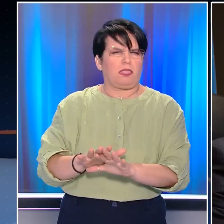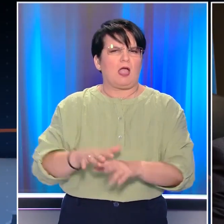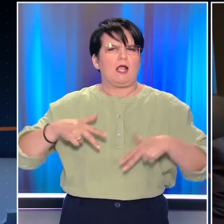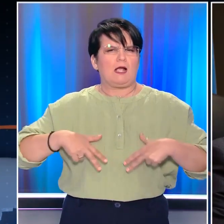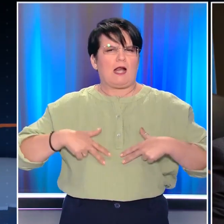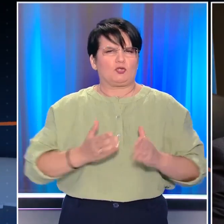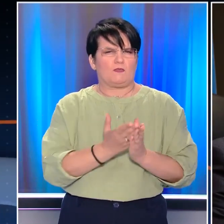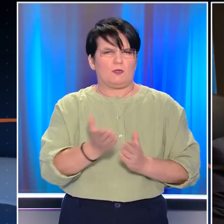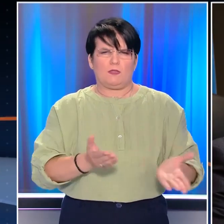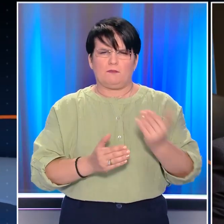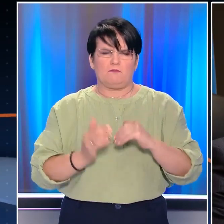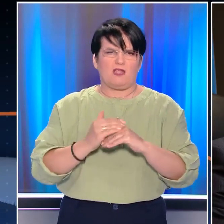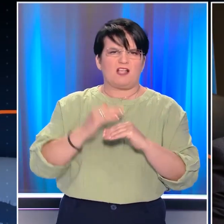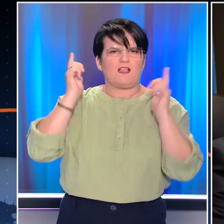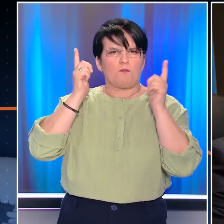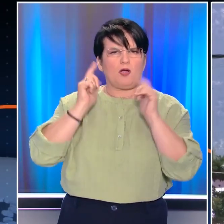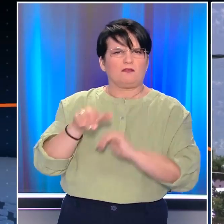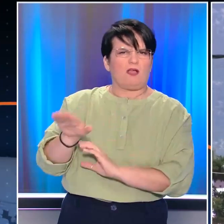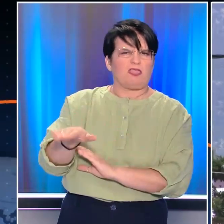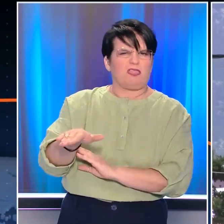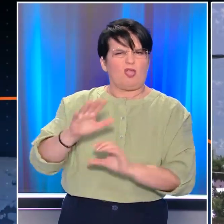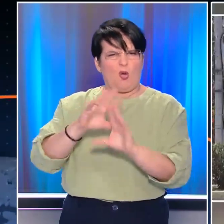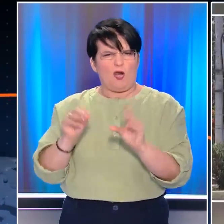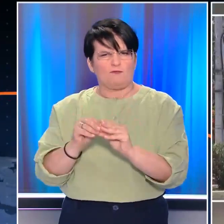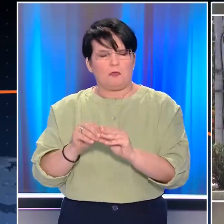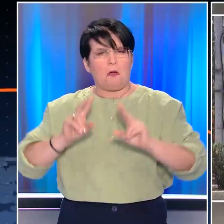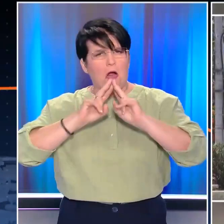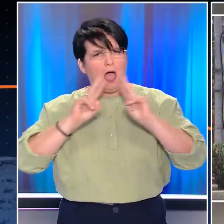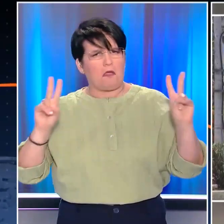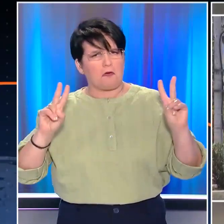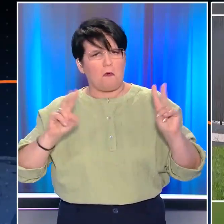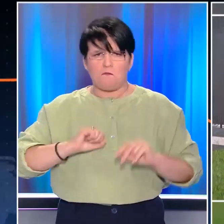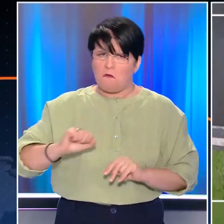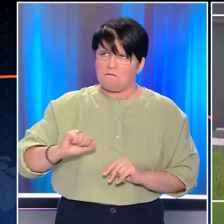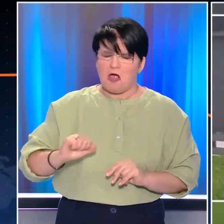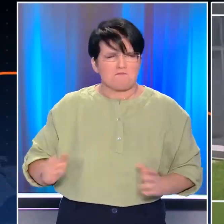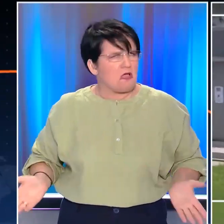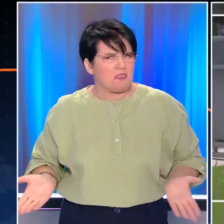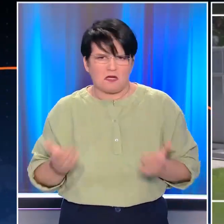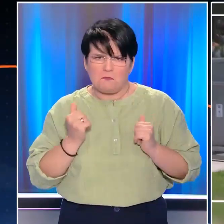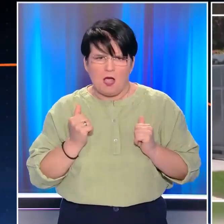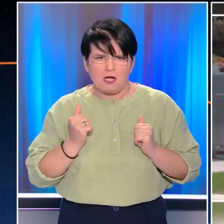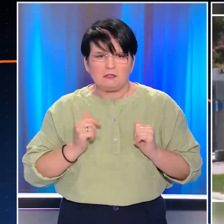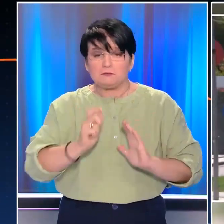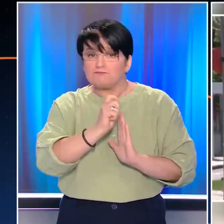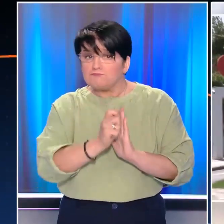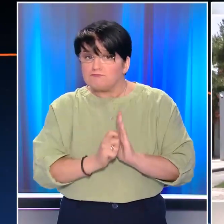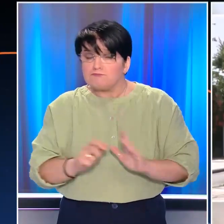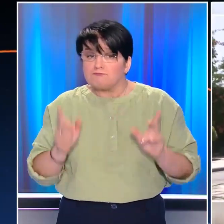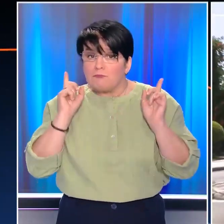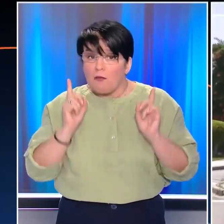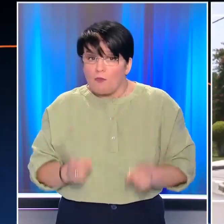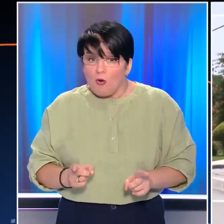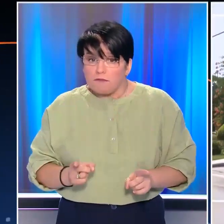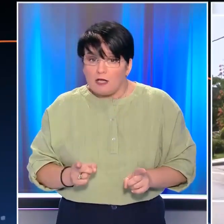δικαίου και η υποβάθμιση της δημοκρατίας μας. Καθαρός ουρανός, αστραπές δεν φοβάται. η ετιμιγορία της δεν είναι εκτός